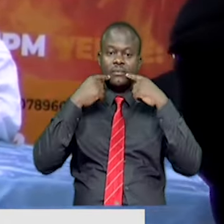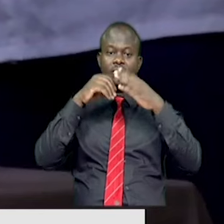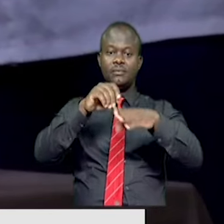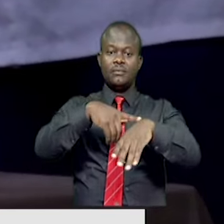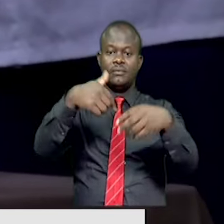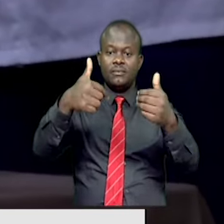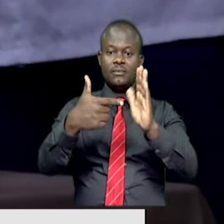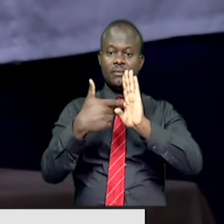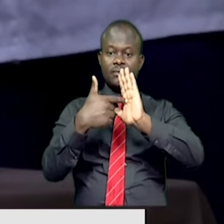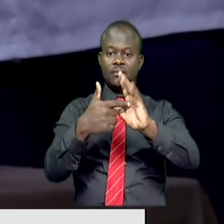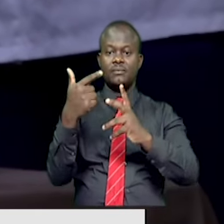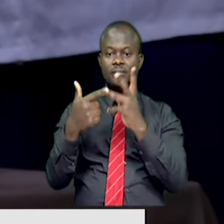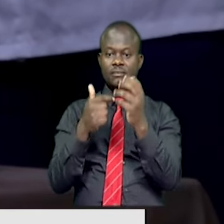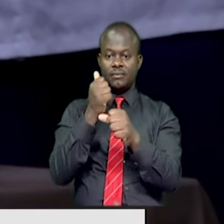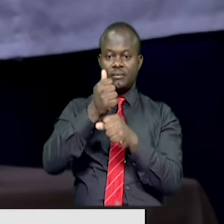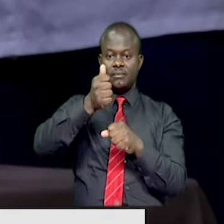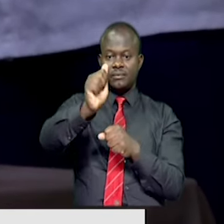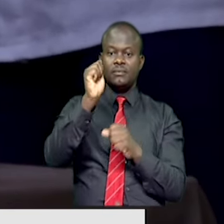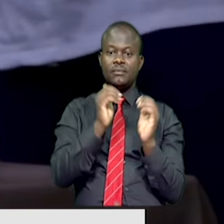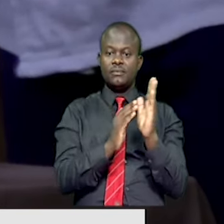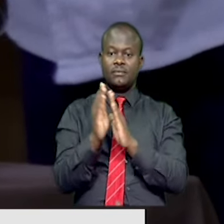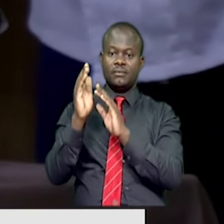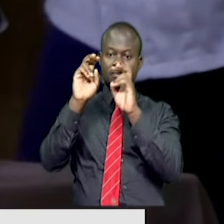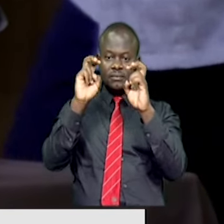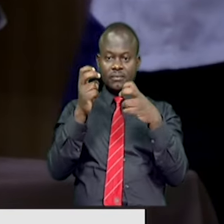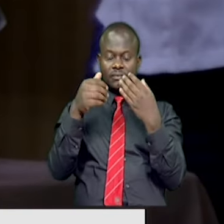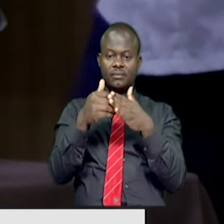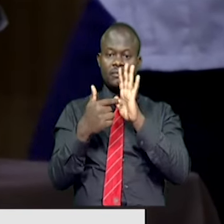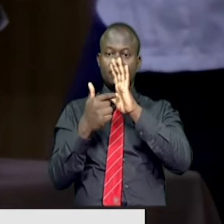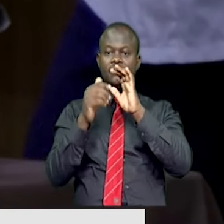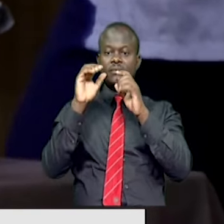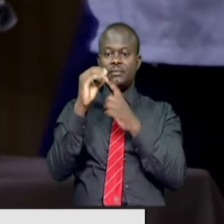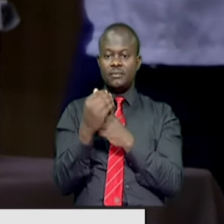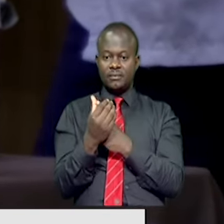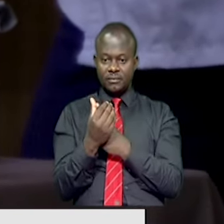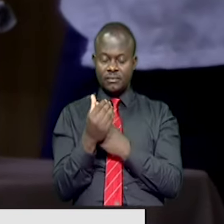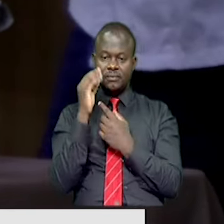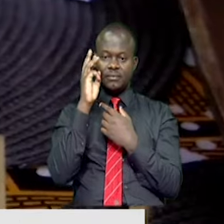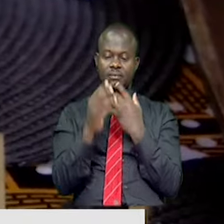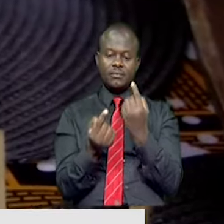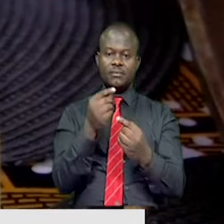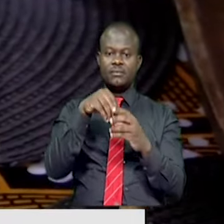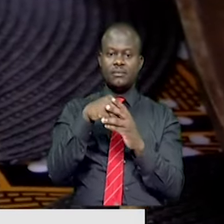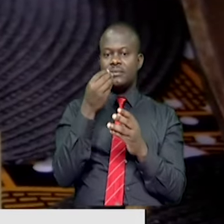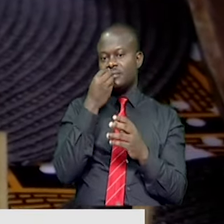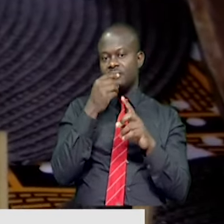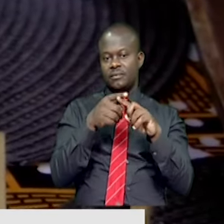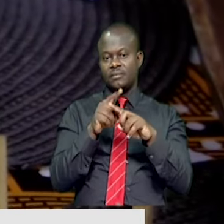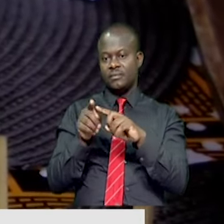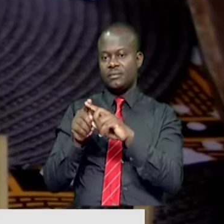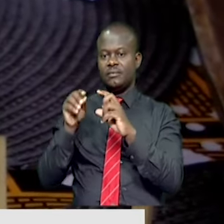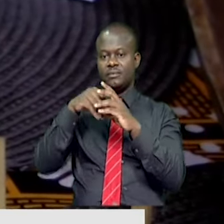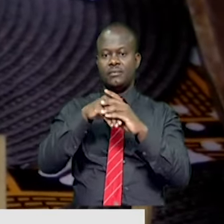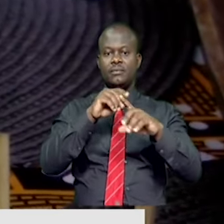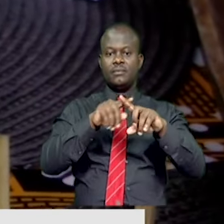mwiza wo kugaragaza ibyo bakora. Biteganyijwe ko rero iri serukira muco rizatekerwamo indyo zitandukanye zo ku